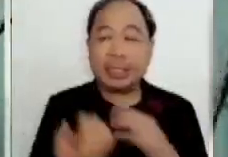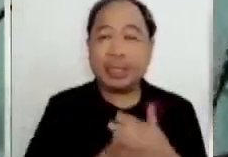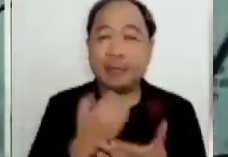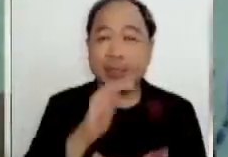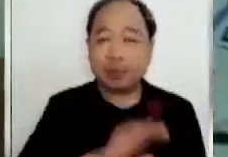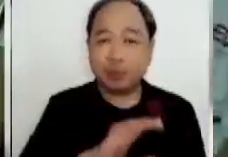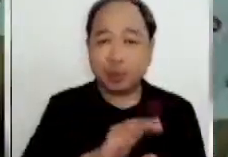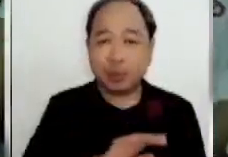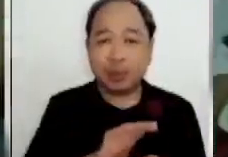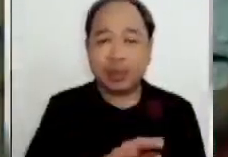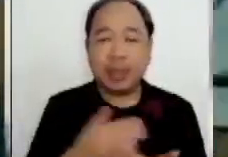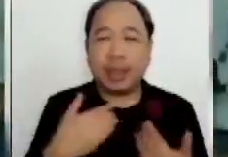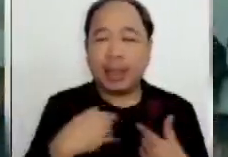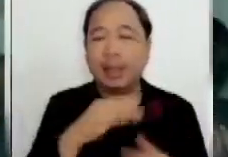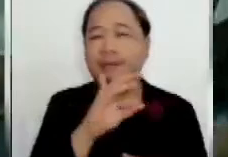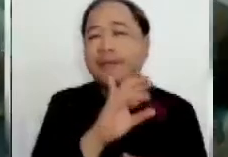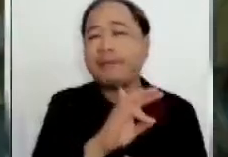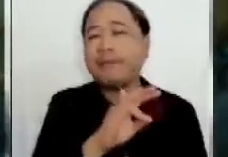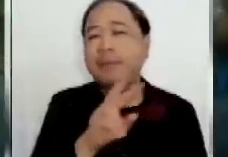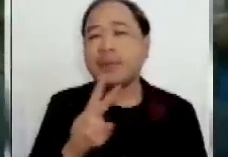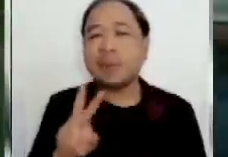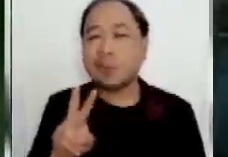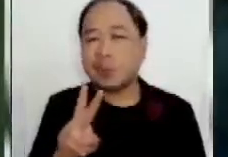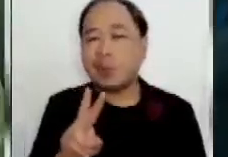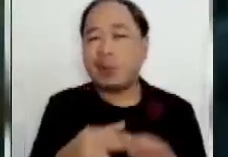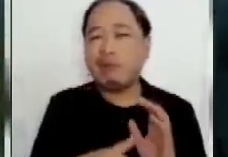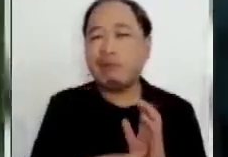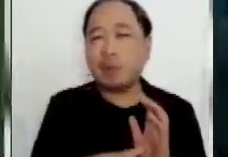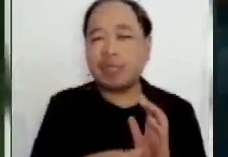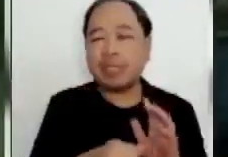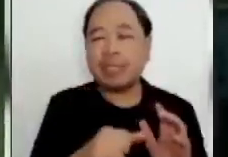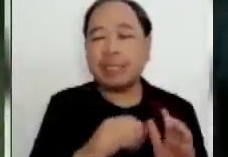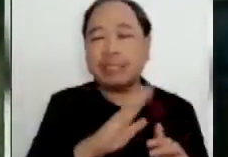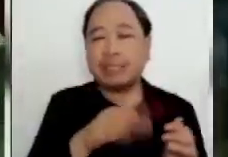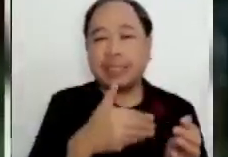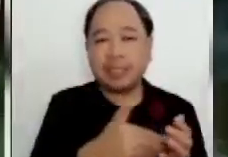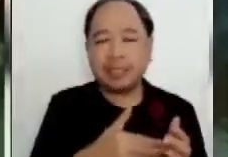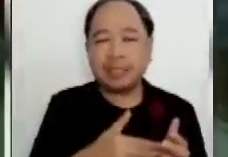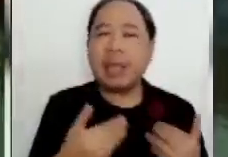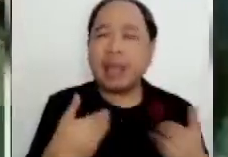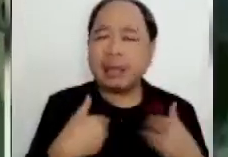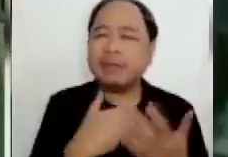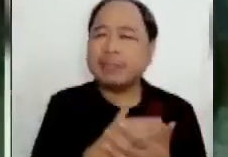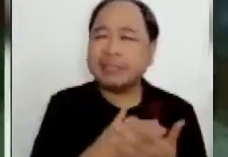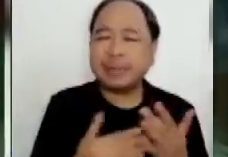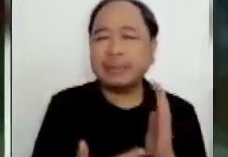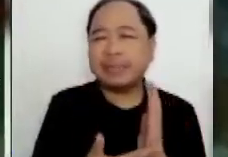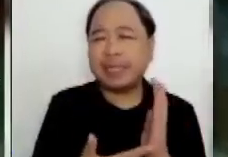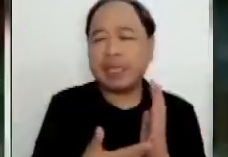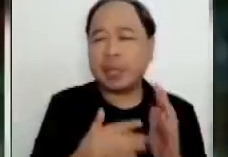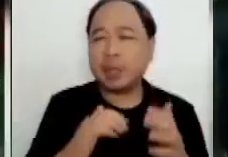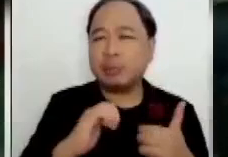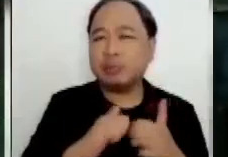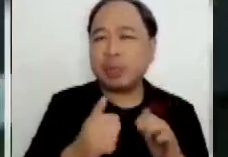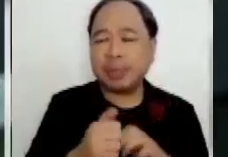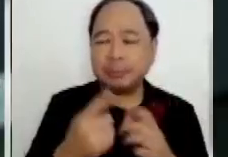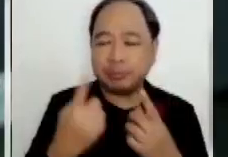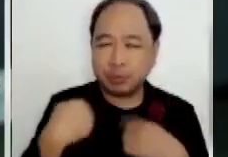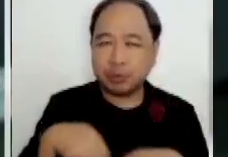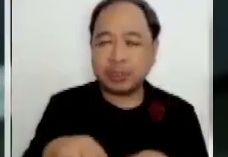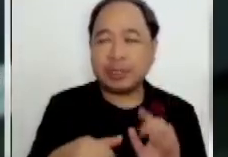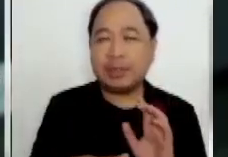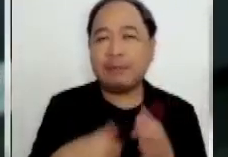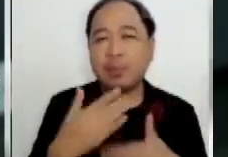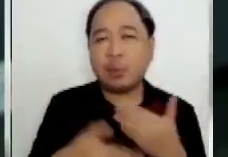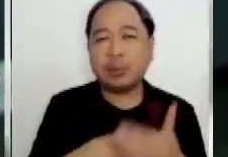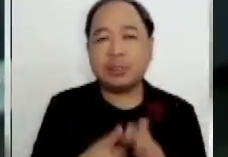may 72 voting precincts, hindi na iwasang makaranas na ilang technical glitches sa kasagsagan ng botohan. Tulad na